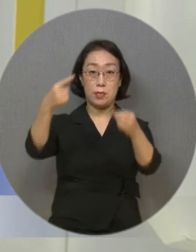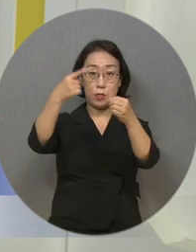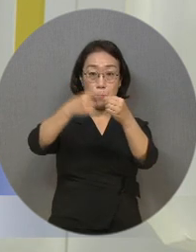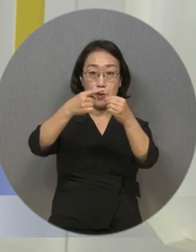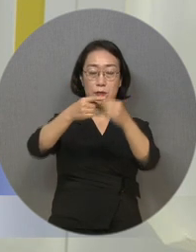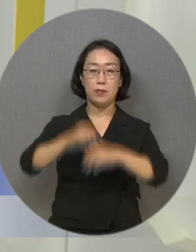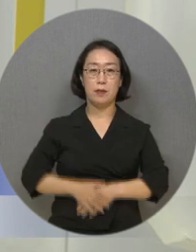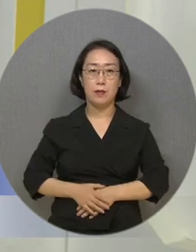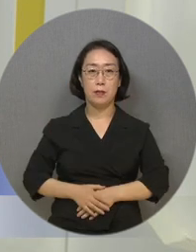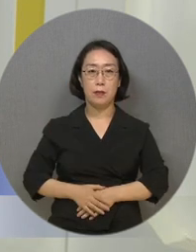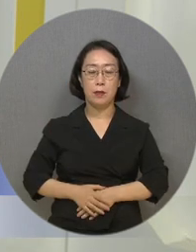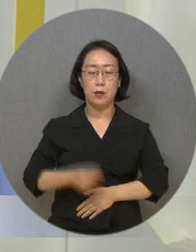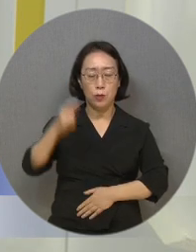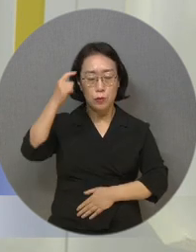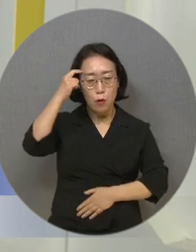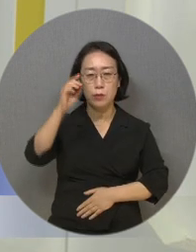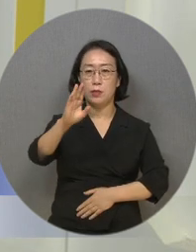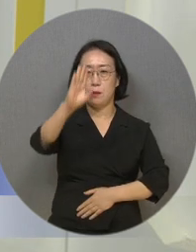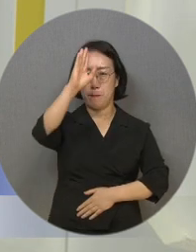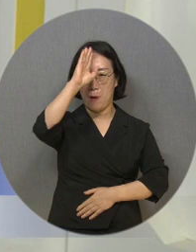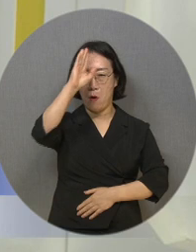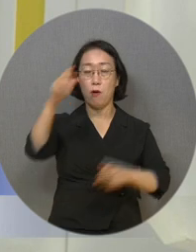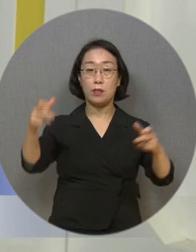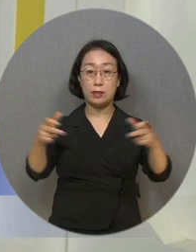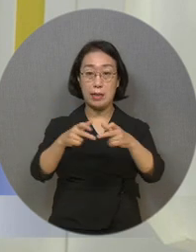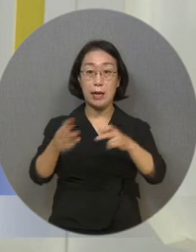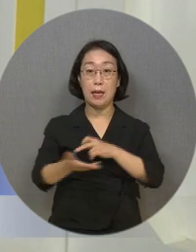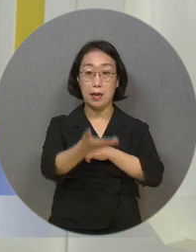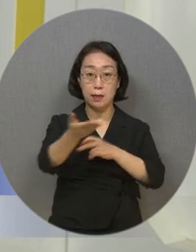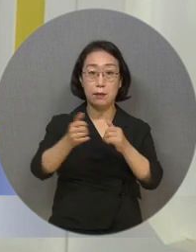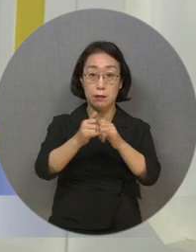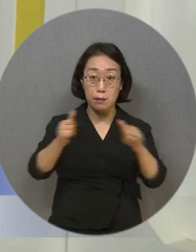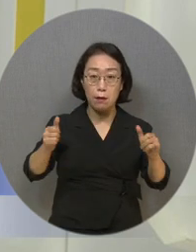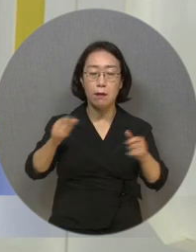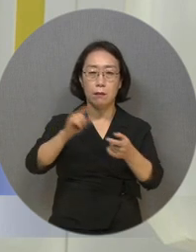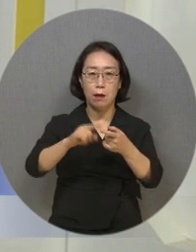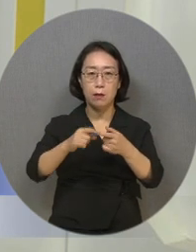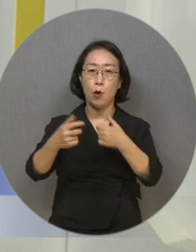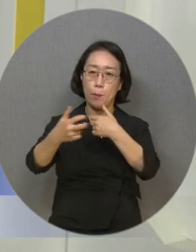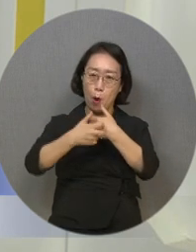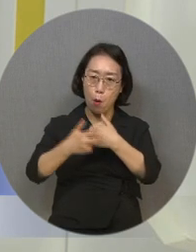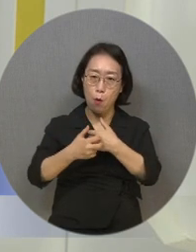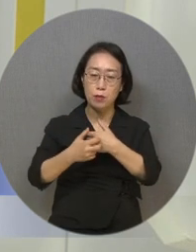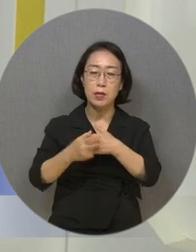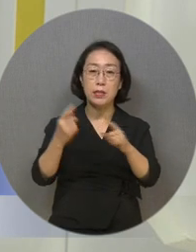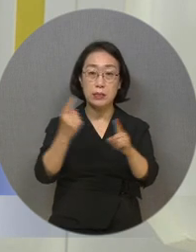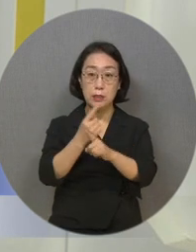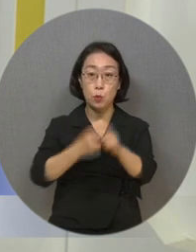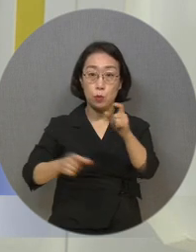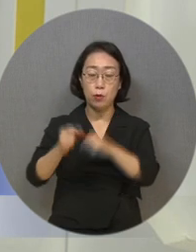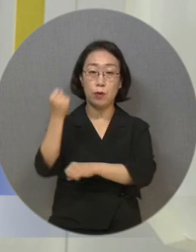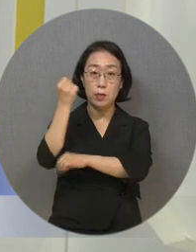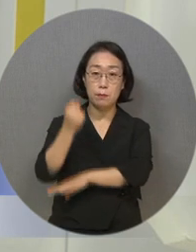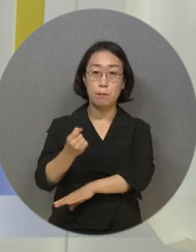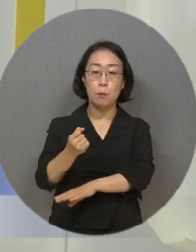기사입니다. 정신질환, 정신장애인에 대한 의료적 접근뿐만 아닌 근본적인